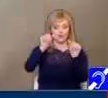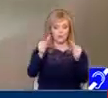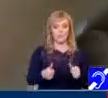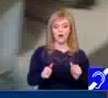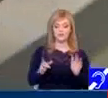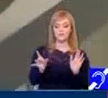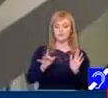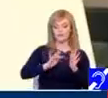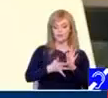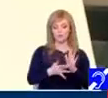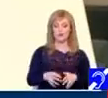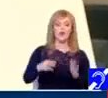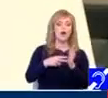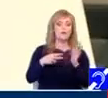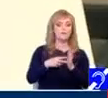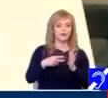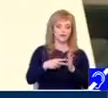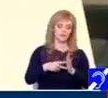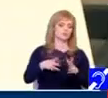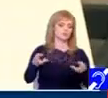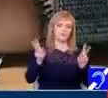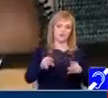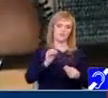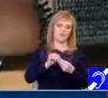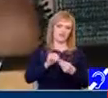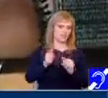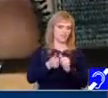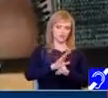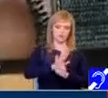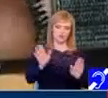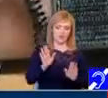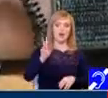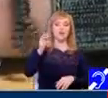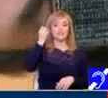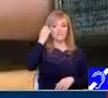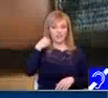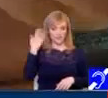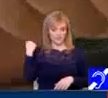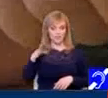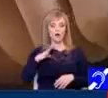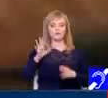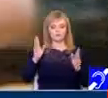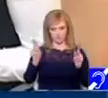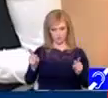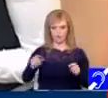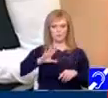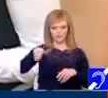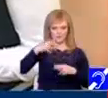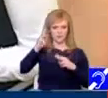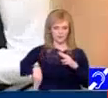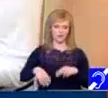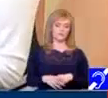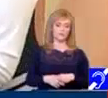ajutorul acestor acte. Prețul pașapoartelor rămâne neschimbat. Vechile acte de acest tip vor fi valabile până la expirarea lor.